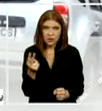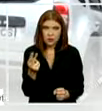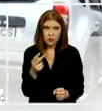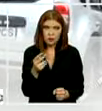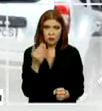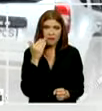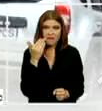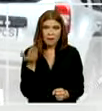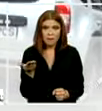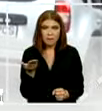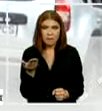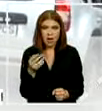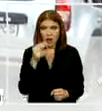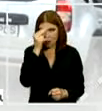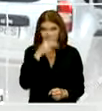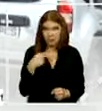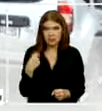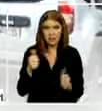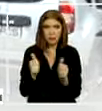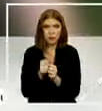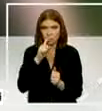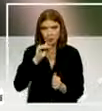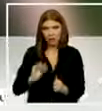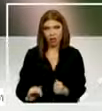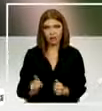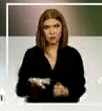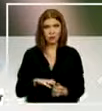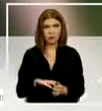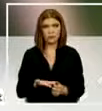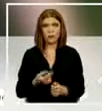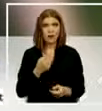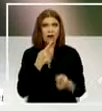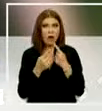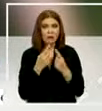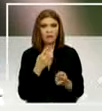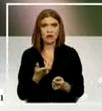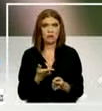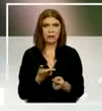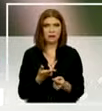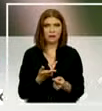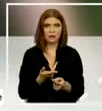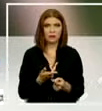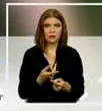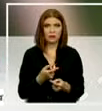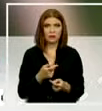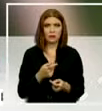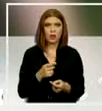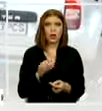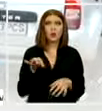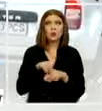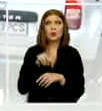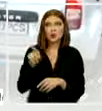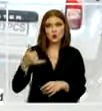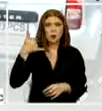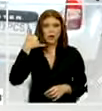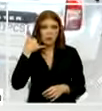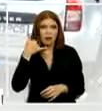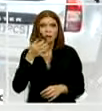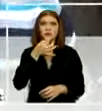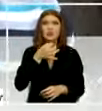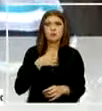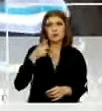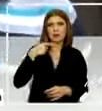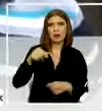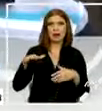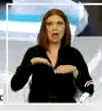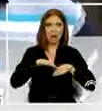Adriana la biserică cu copilul la împărtășanie. Am discutat cu Radu vineri la telefon și spunea că pleacă la